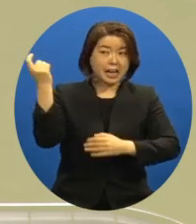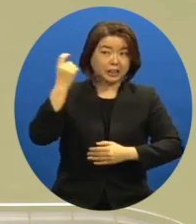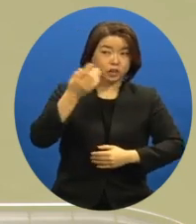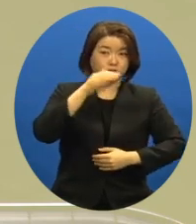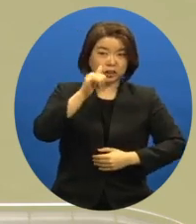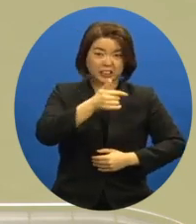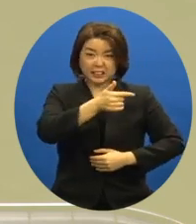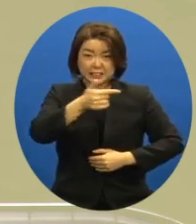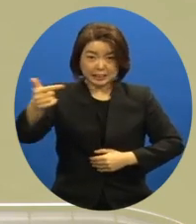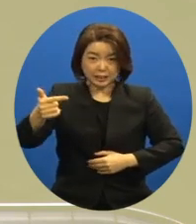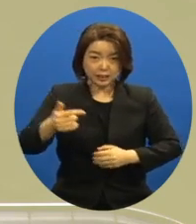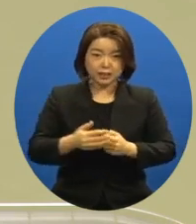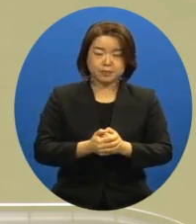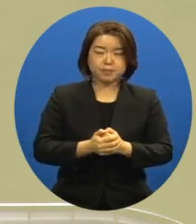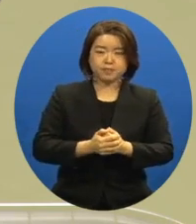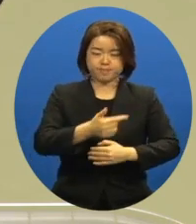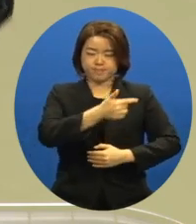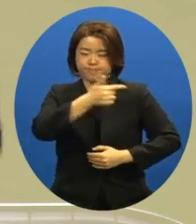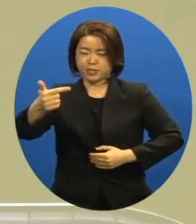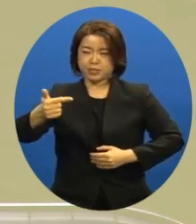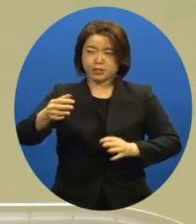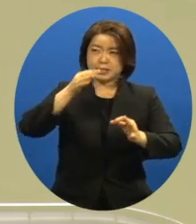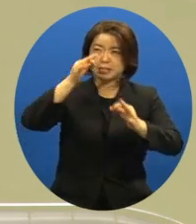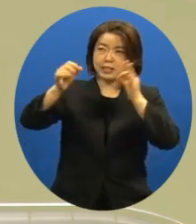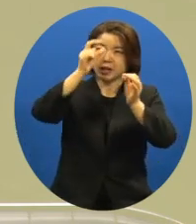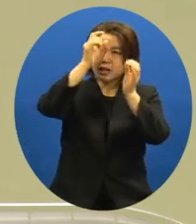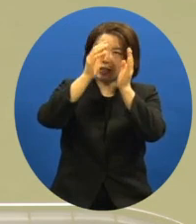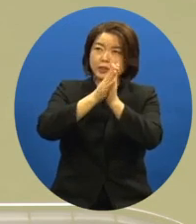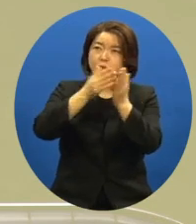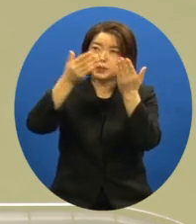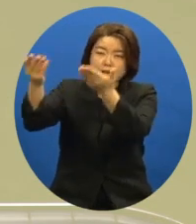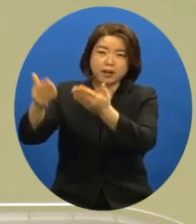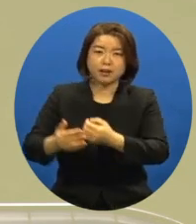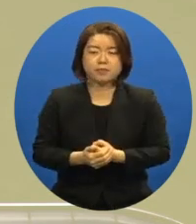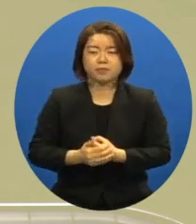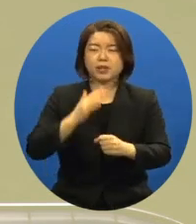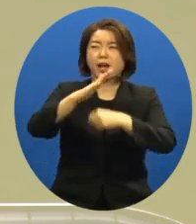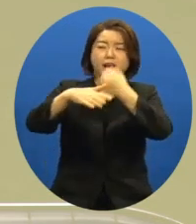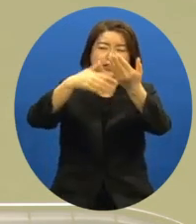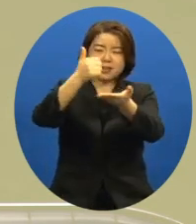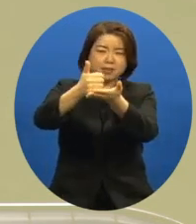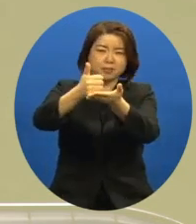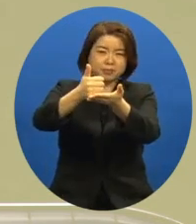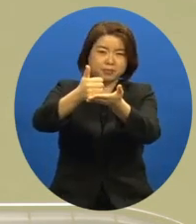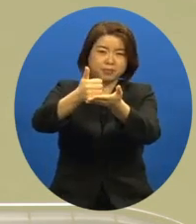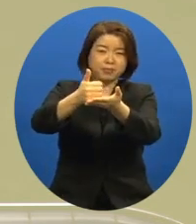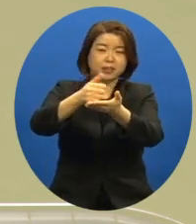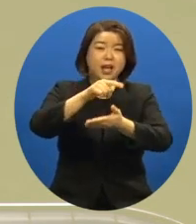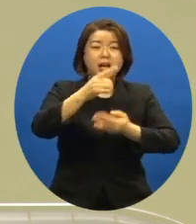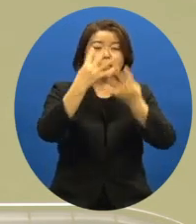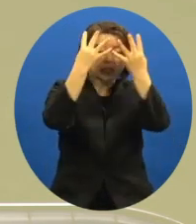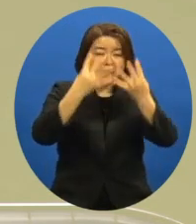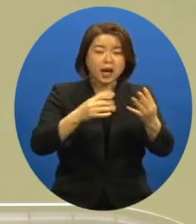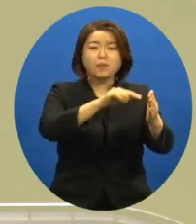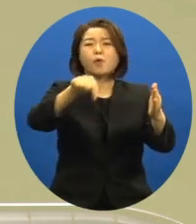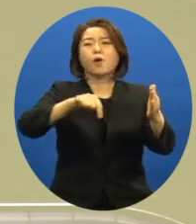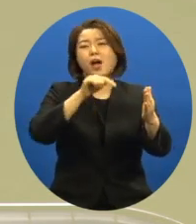있을 정도로 큰 소리로 하나님께 기도했습니다. 하나님, 이 감옥